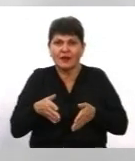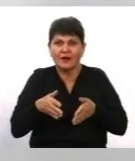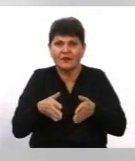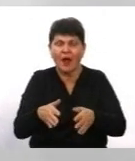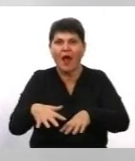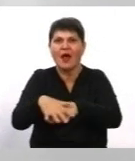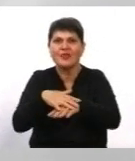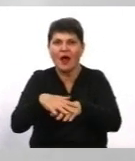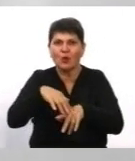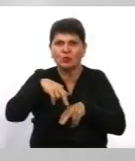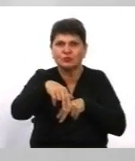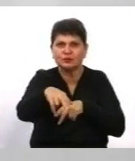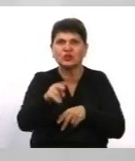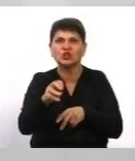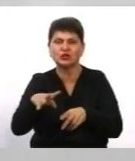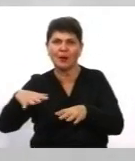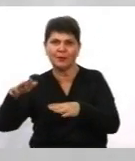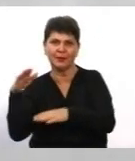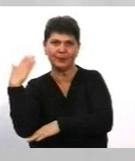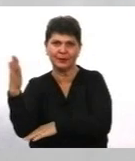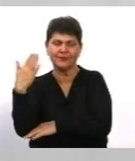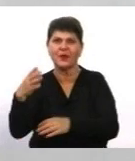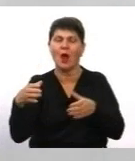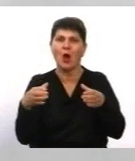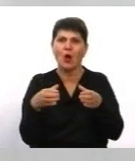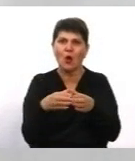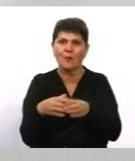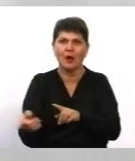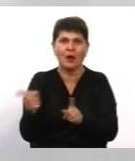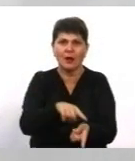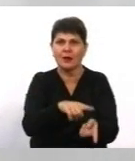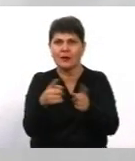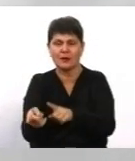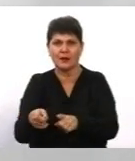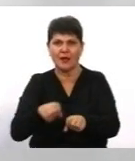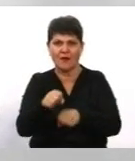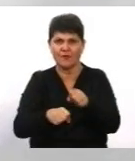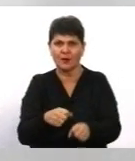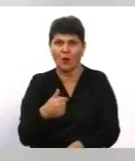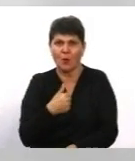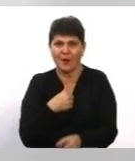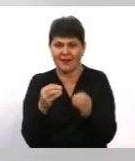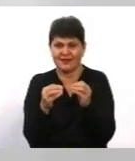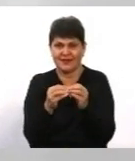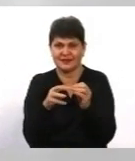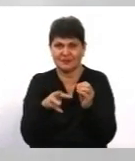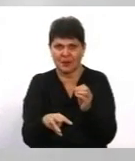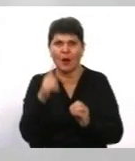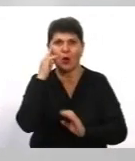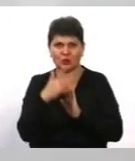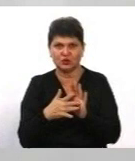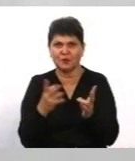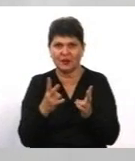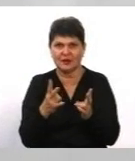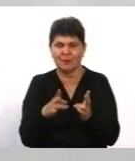на алеї. Компанія веде дітей то по алеї, то по велодоріжці. І тут в метрах 10 вони розуміють, що їм потрібно